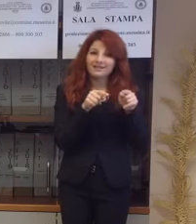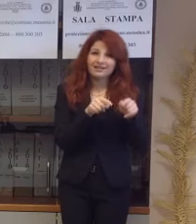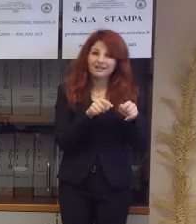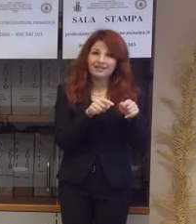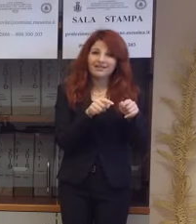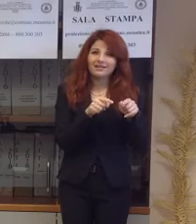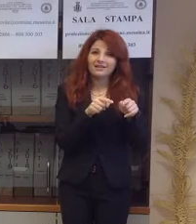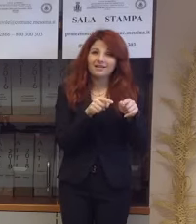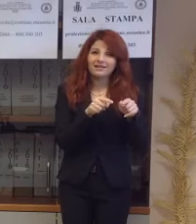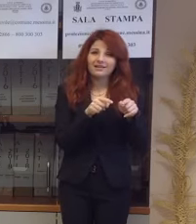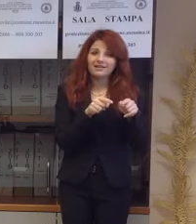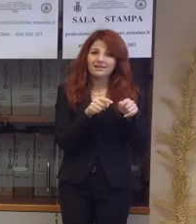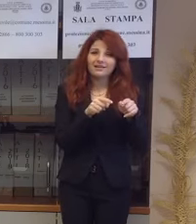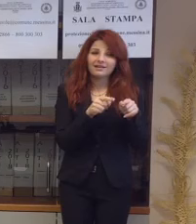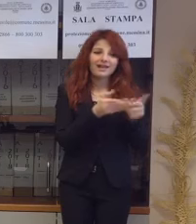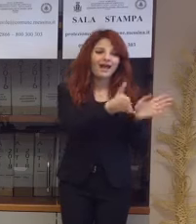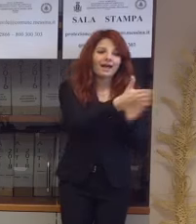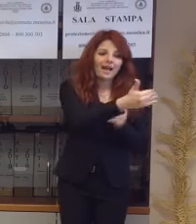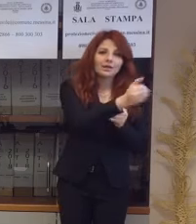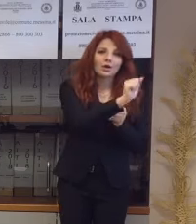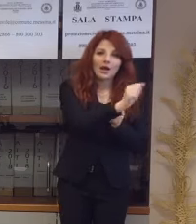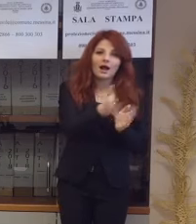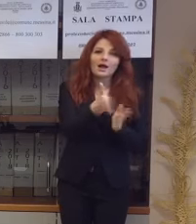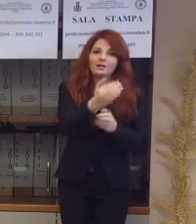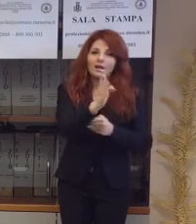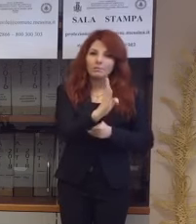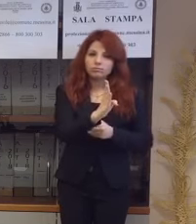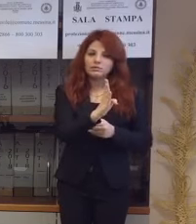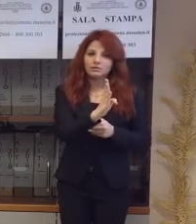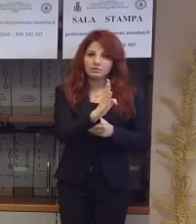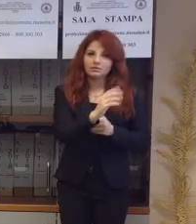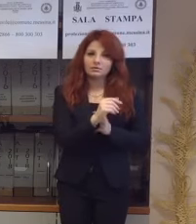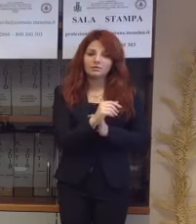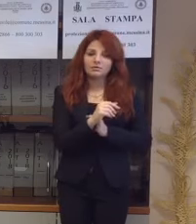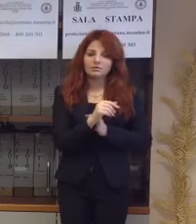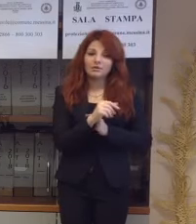che rientrano nella fascia A e B sono già state